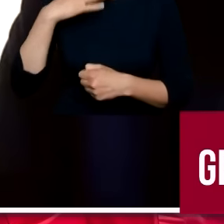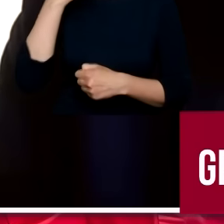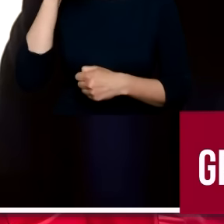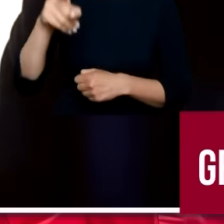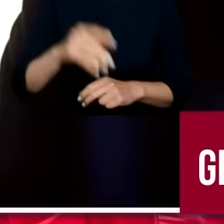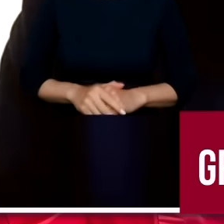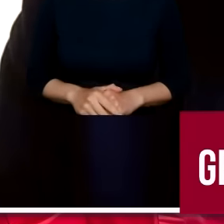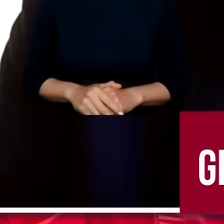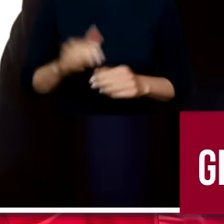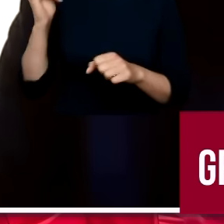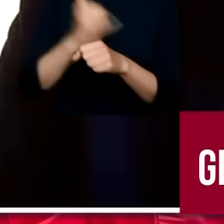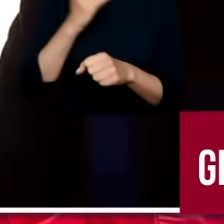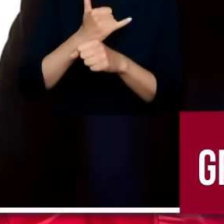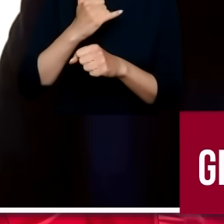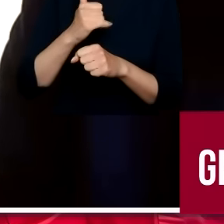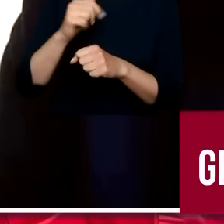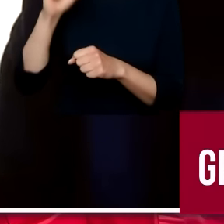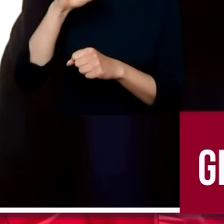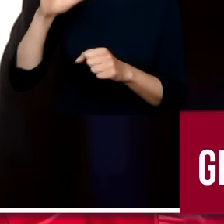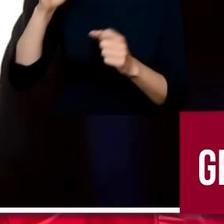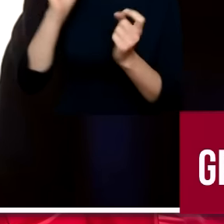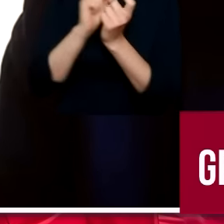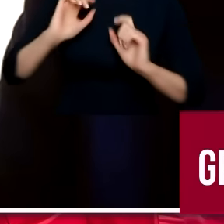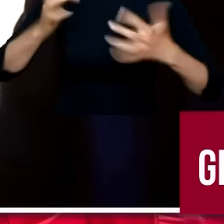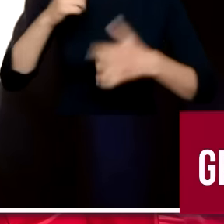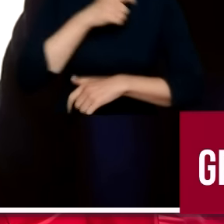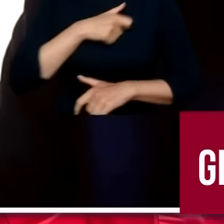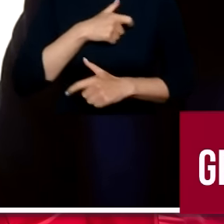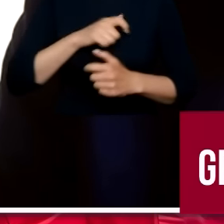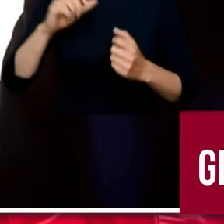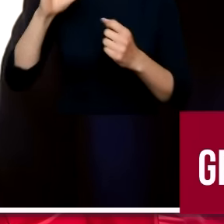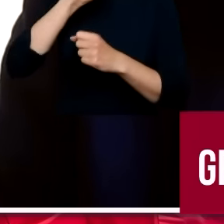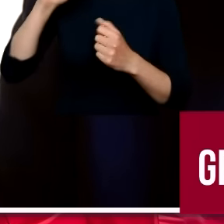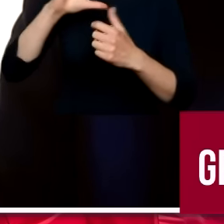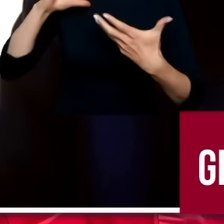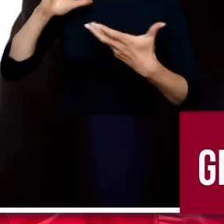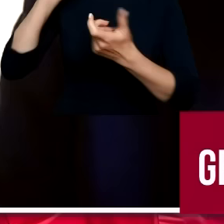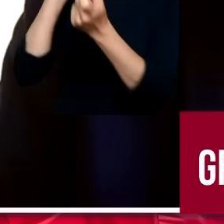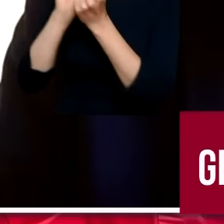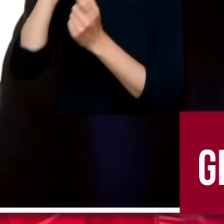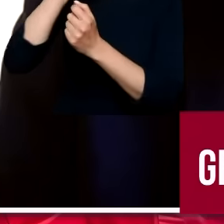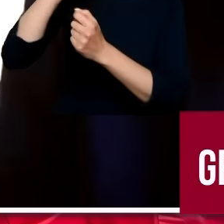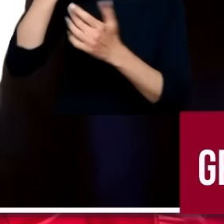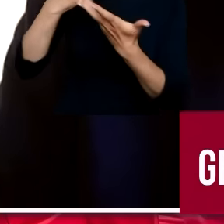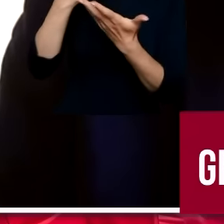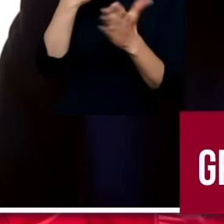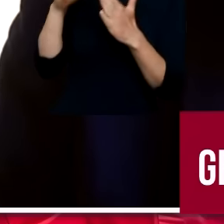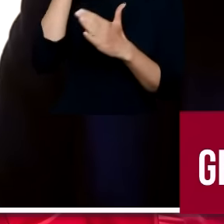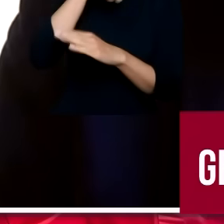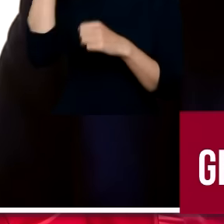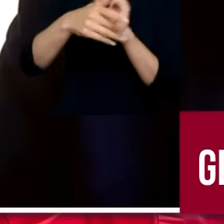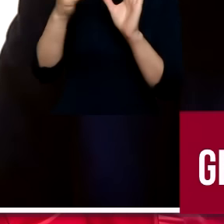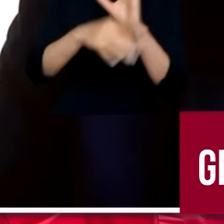najpierw PiS na wielkiej demonstracji przy udziale Solidarności walczył z zielonym ładem który sam wprowadził 2019 roku No i myślałem grubo